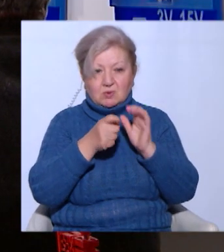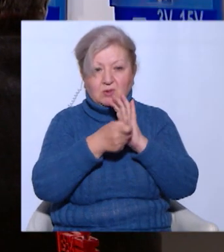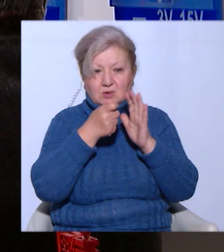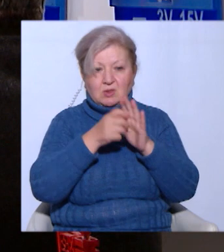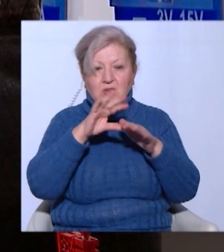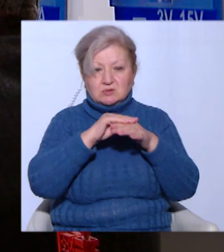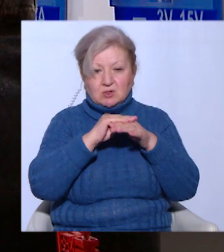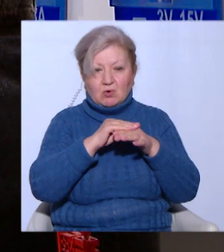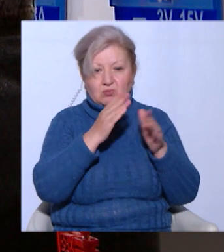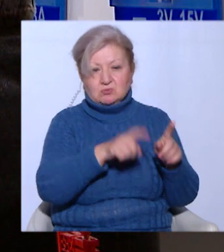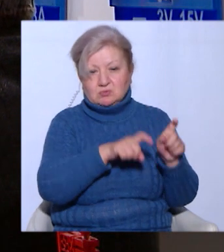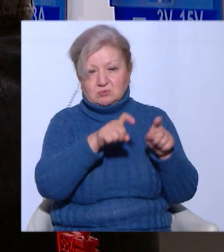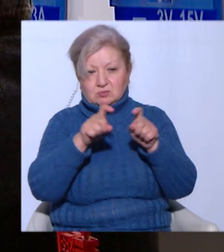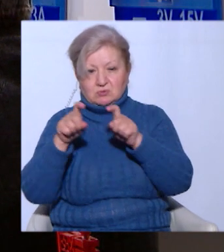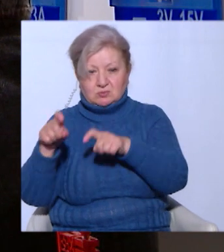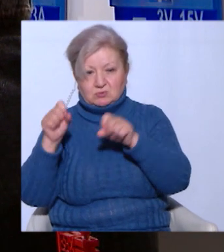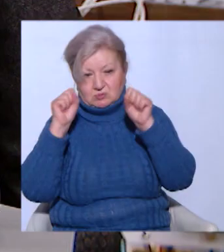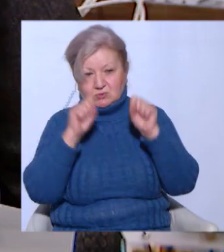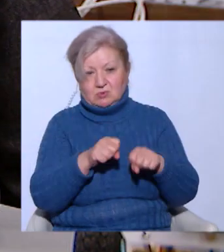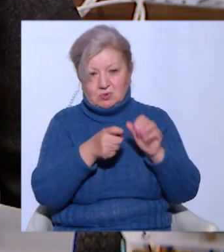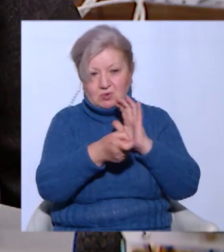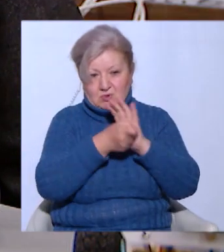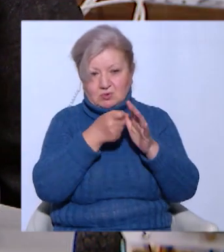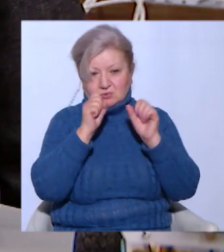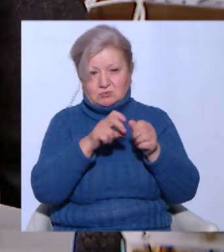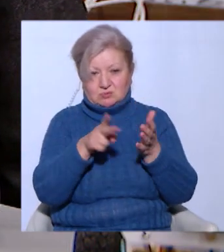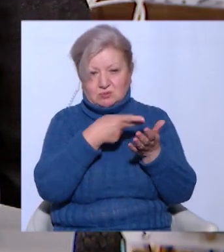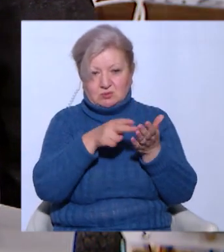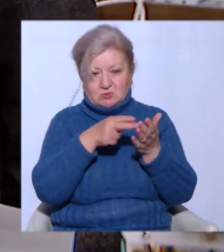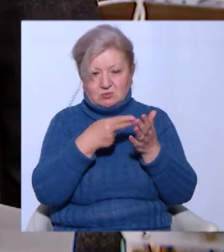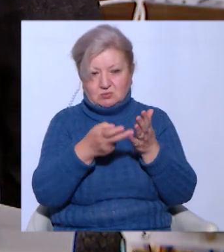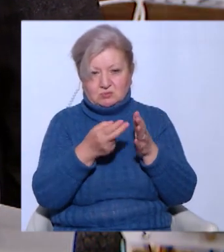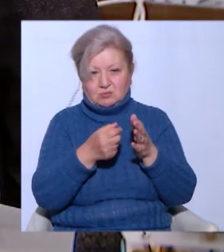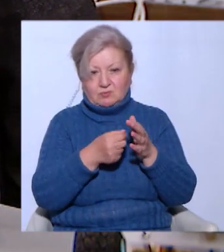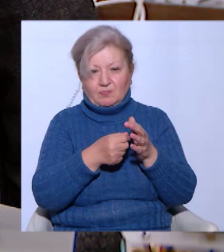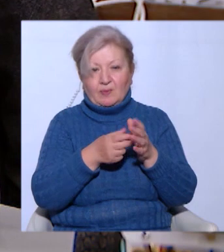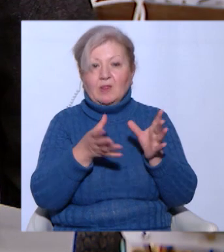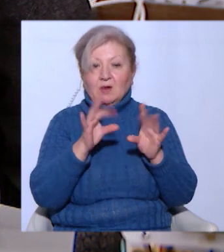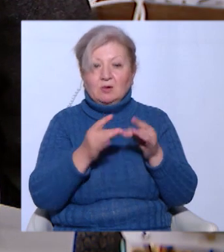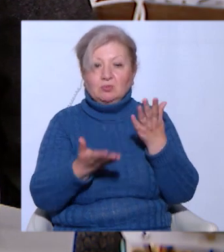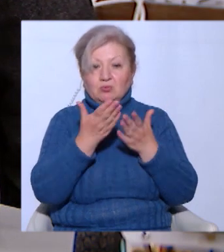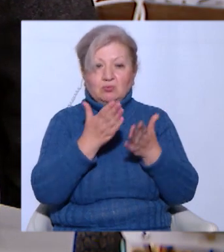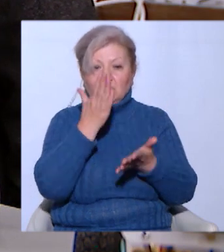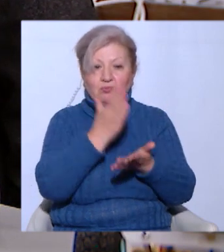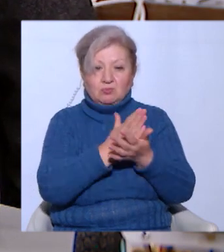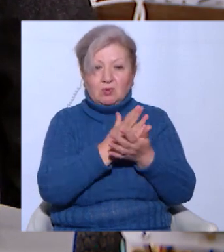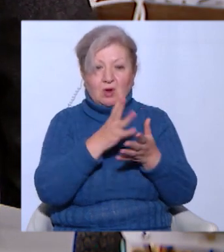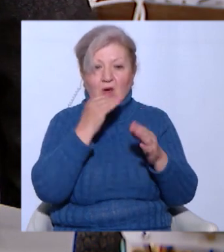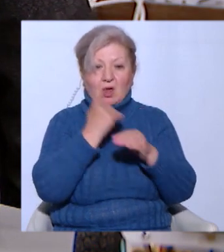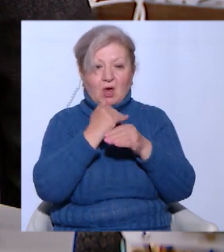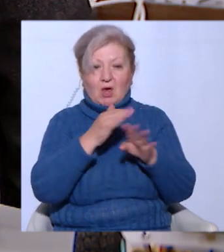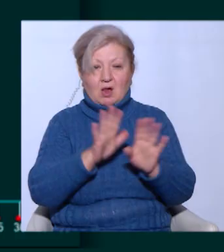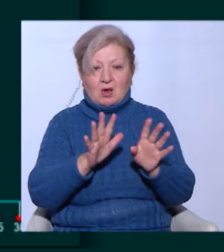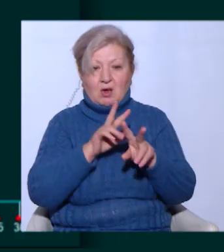განსაზღვროთ გადაადგილება, სხეულის გადაადგილება მართკუთხედის ფართობის გამოანგარიშების საშუალებით. მაგრამ